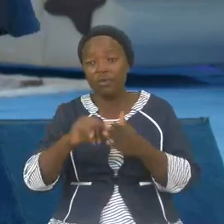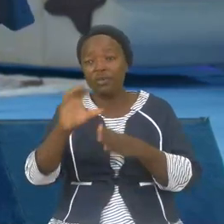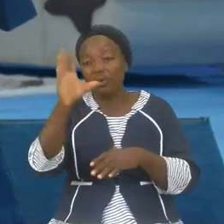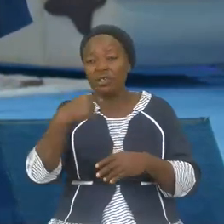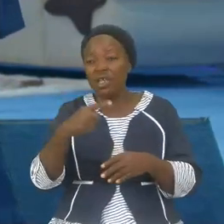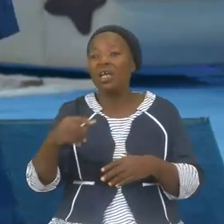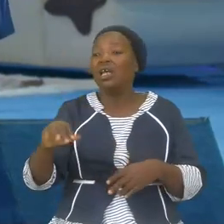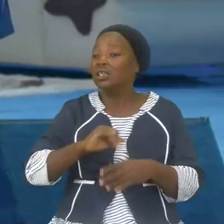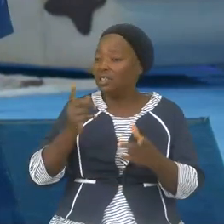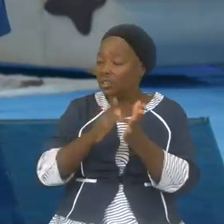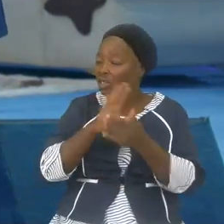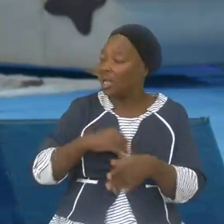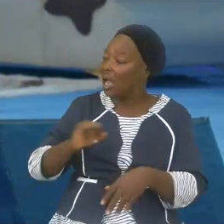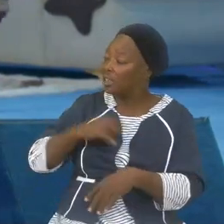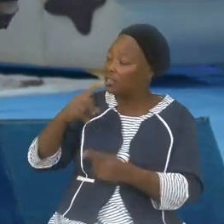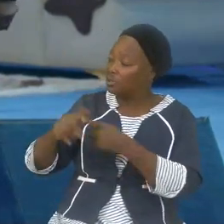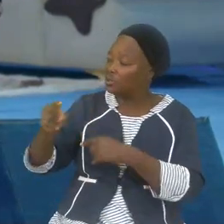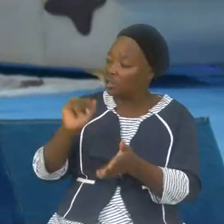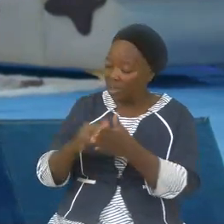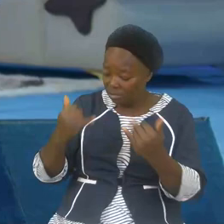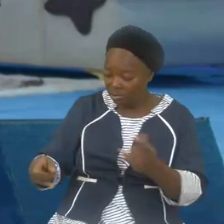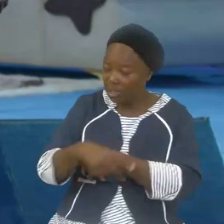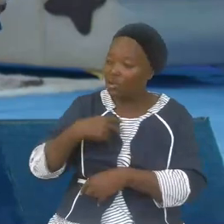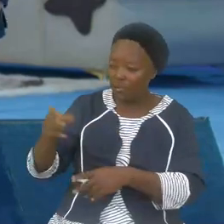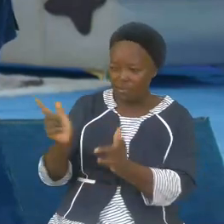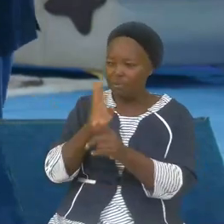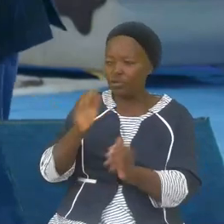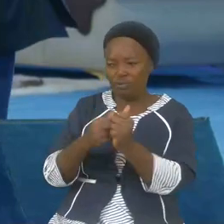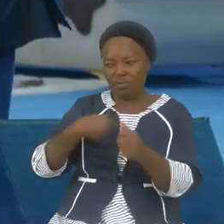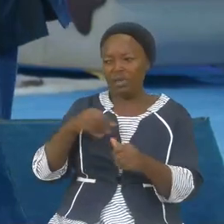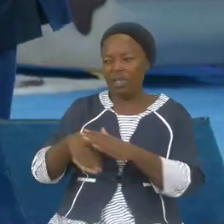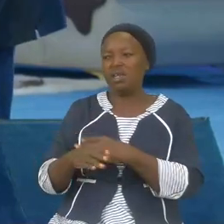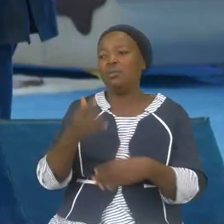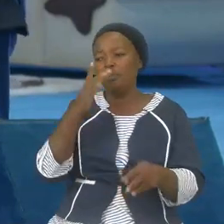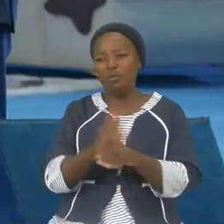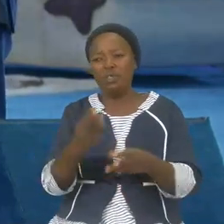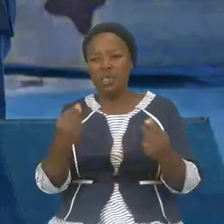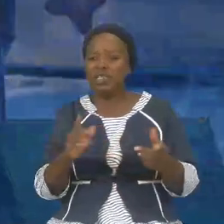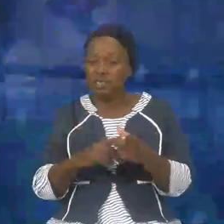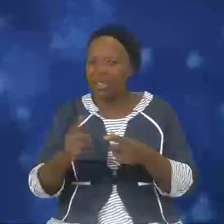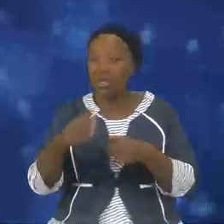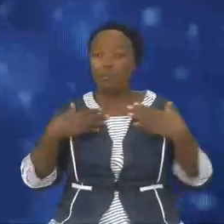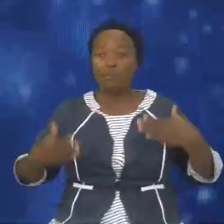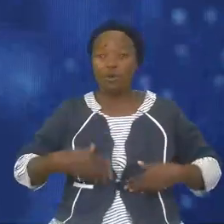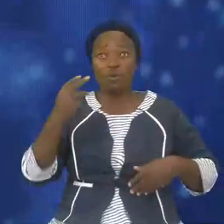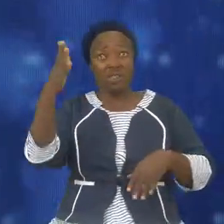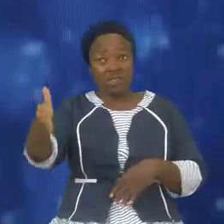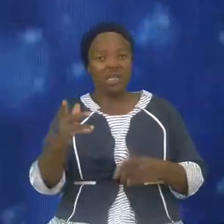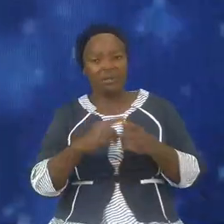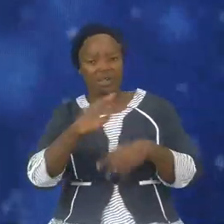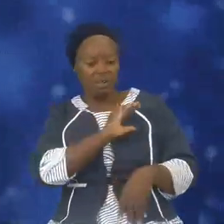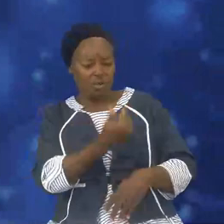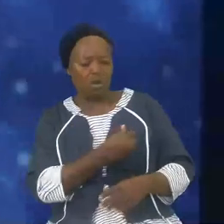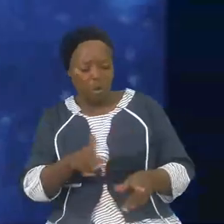seras avec moi au paradis. Le corps était toujours là à la croix, mais son âme était allée